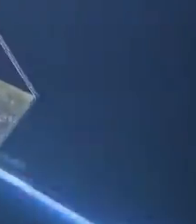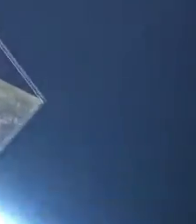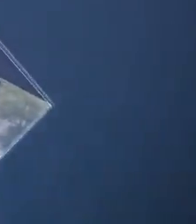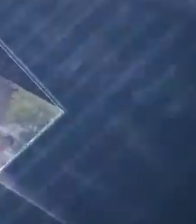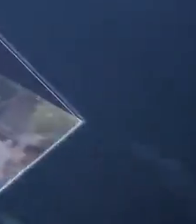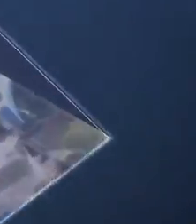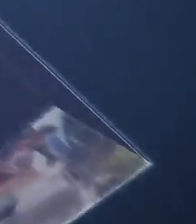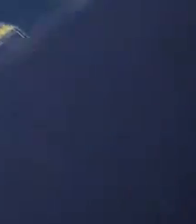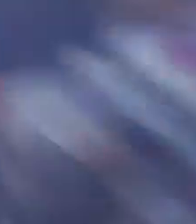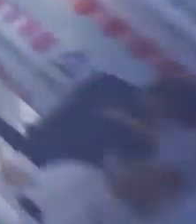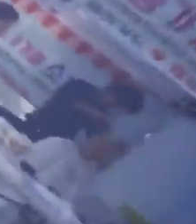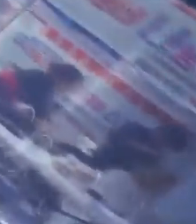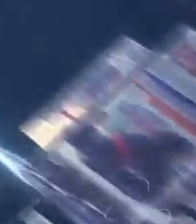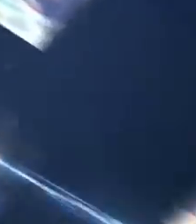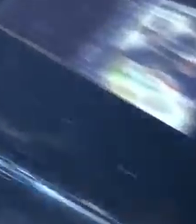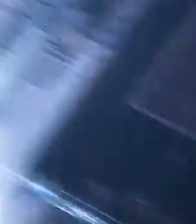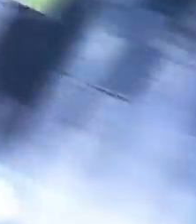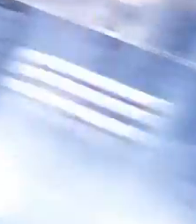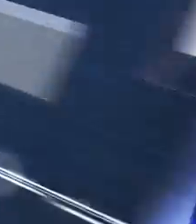으